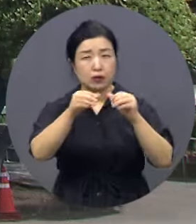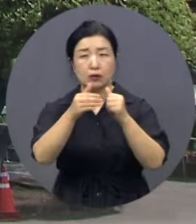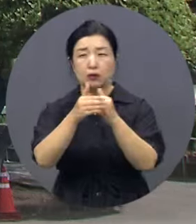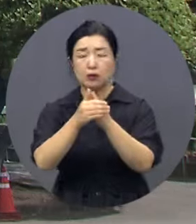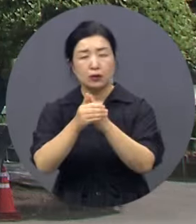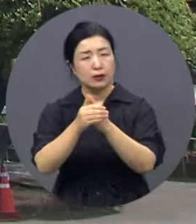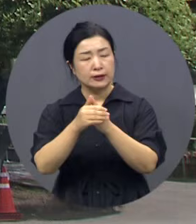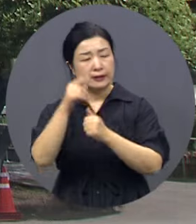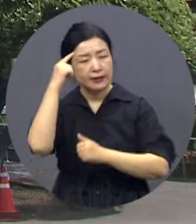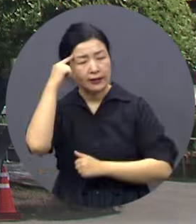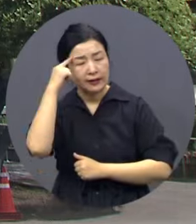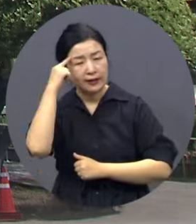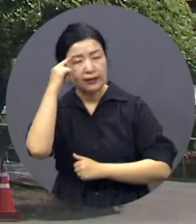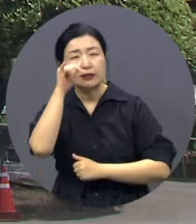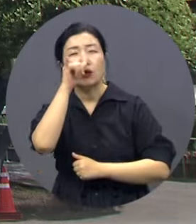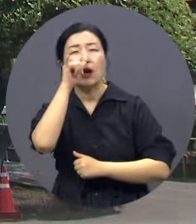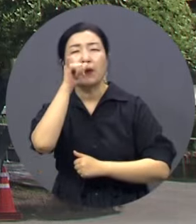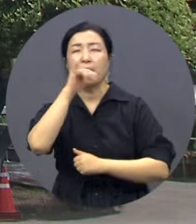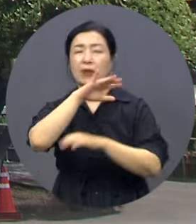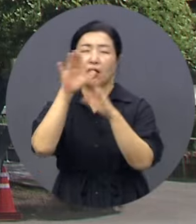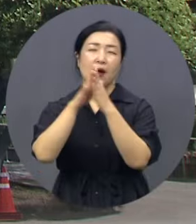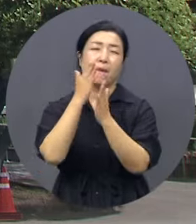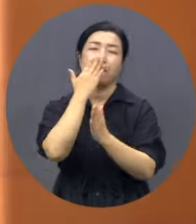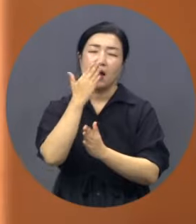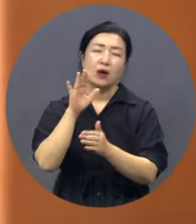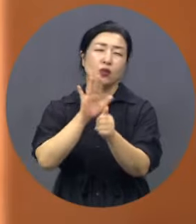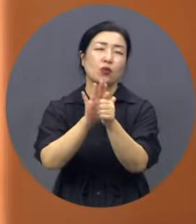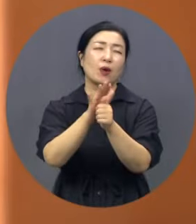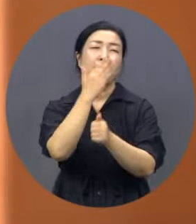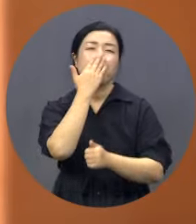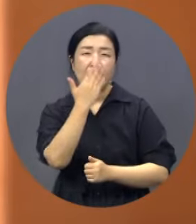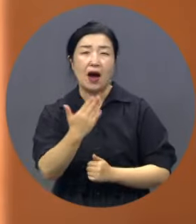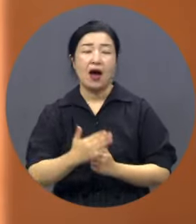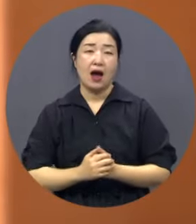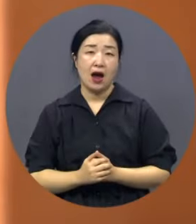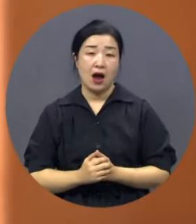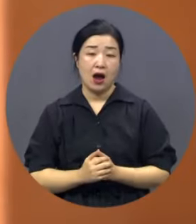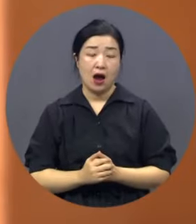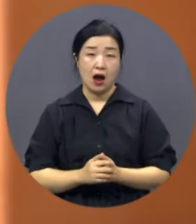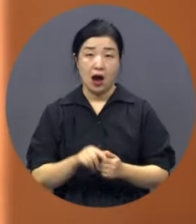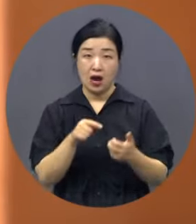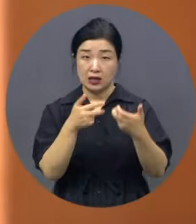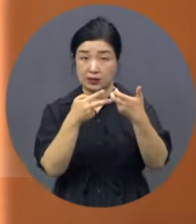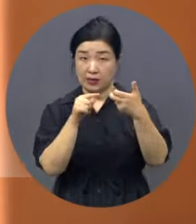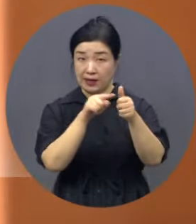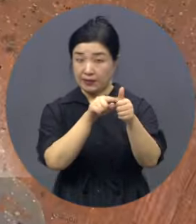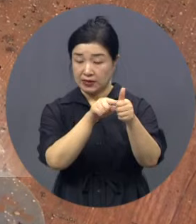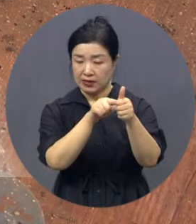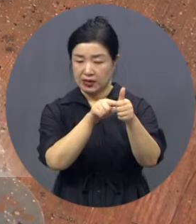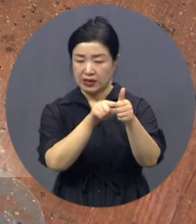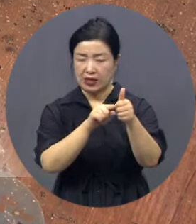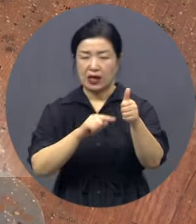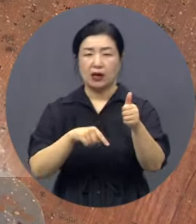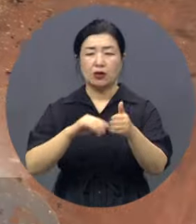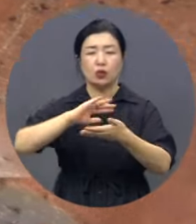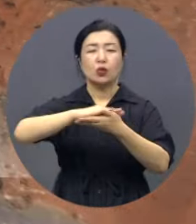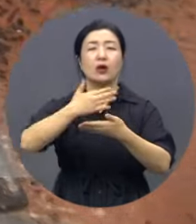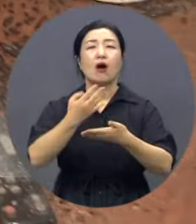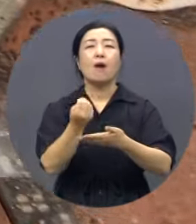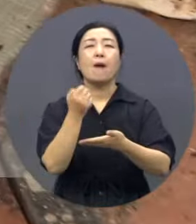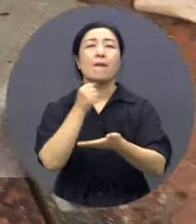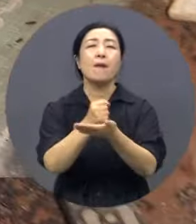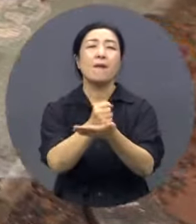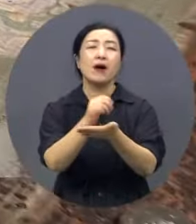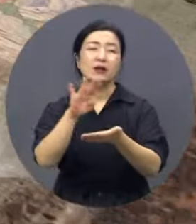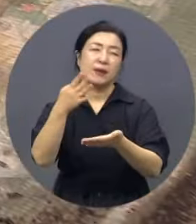되면은 뭐든지 다 합니다 도와주려고 하고 고인의 계좌에는 400만 원 남지의 돈이 남아